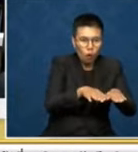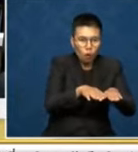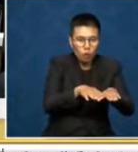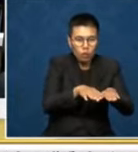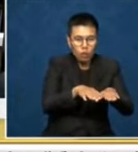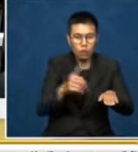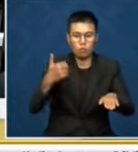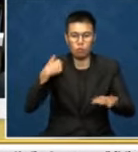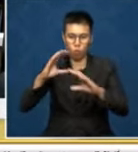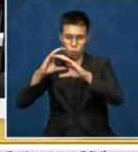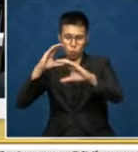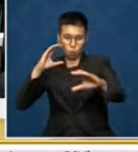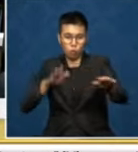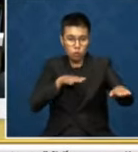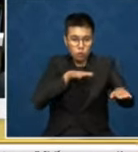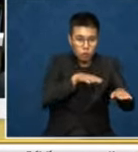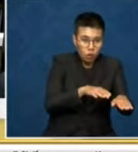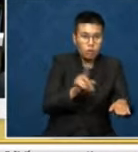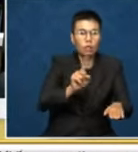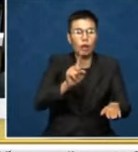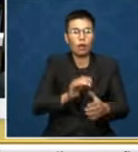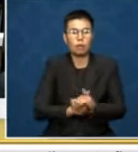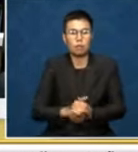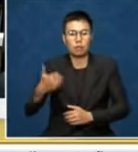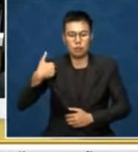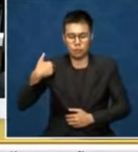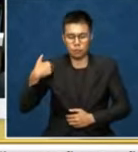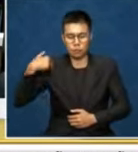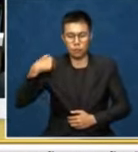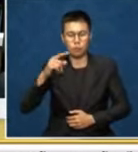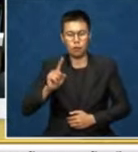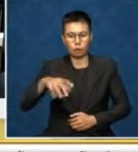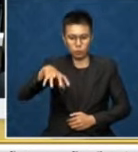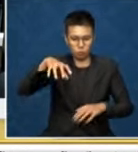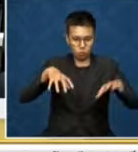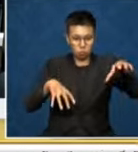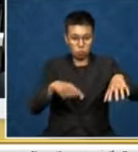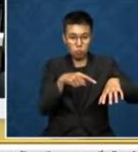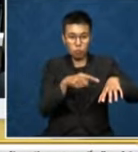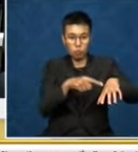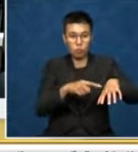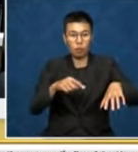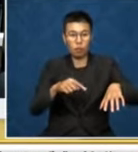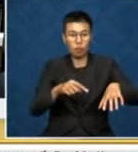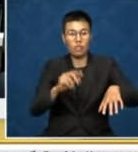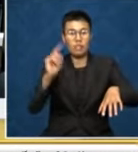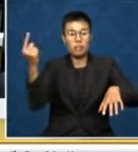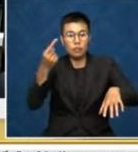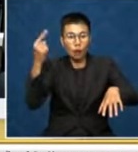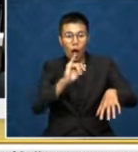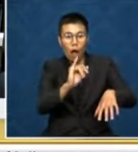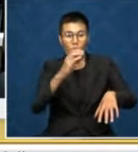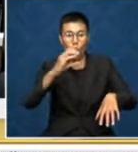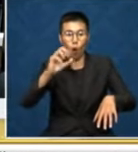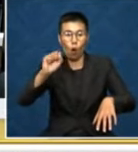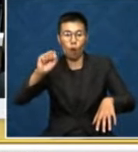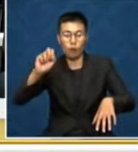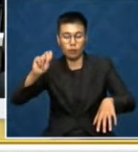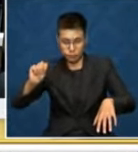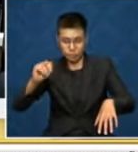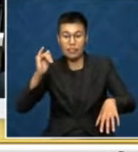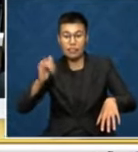เกิดขึ้นหน้าห้างไอคอนสยามเขตคลองสานนะครับยังไงฝากตำรวจสอดอในพื้นที่ช่วยไปจัด